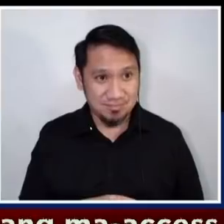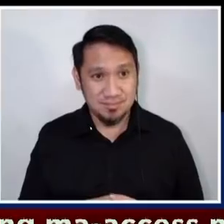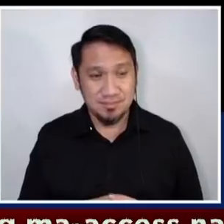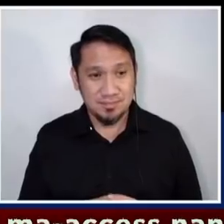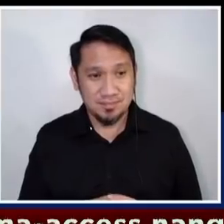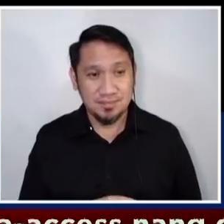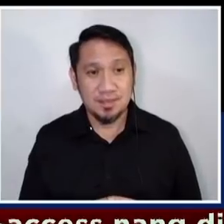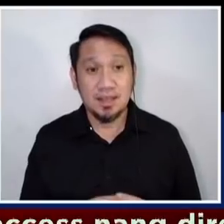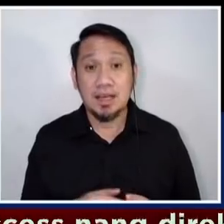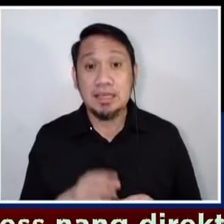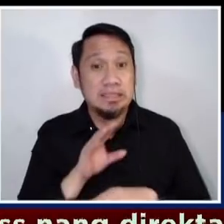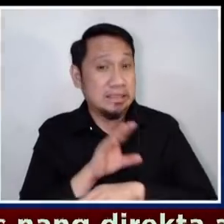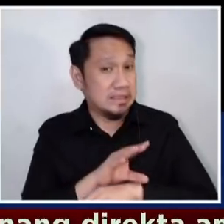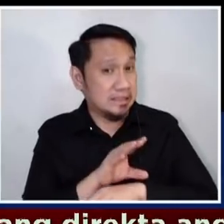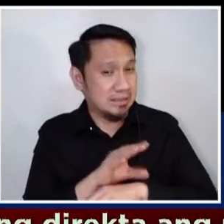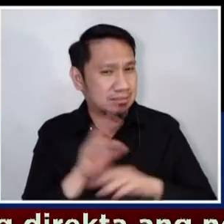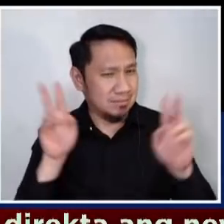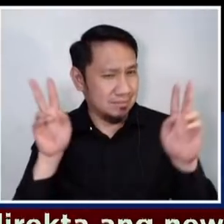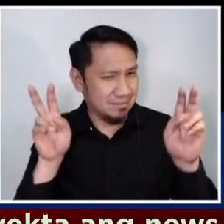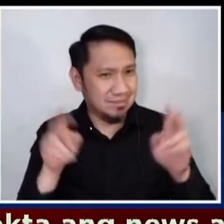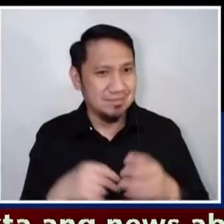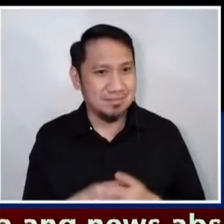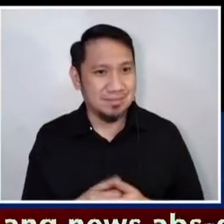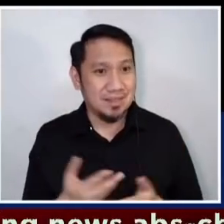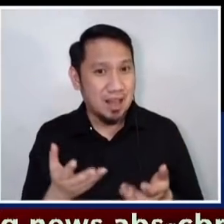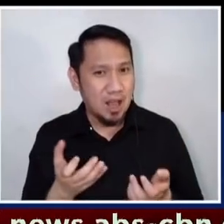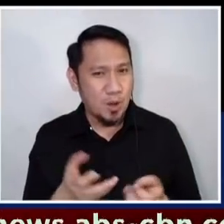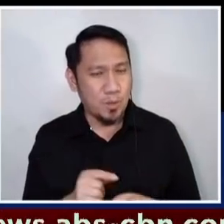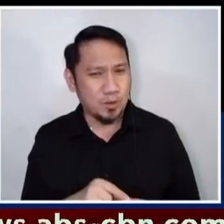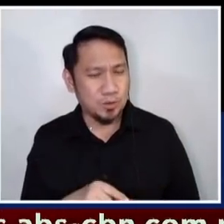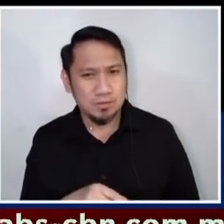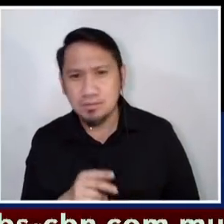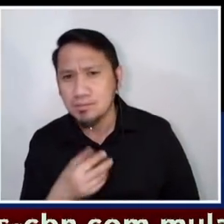Speaking of Marites, parang gusto kong makiusyoso rin.